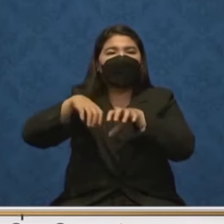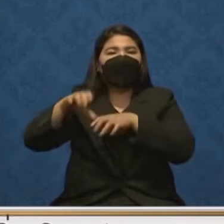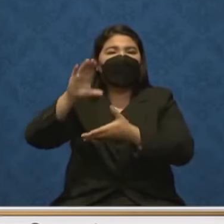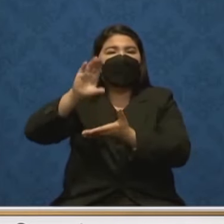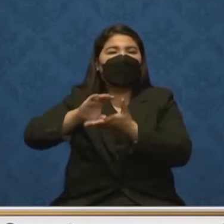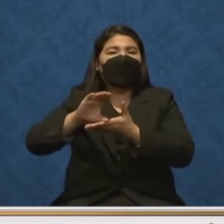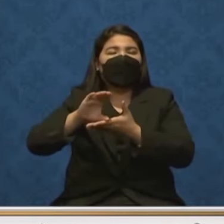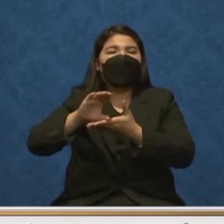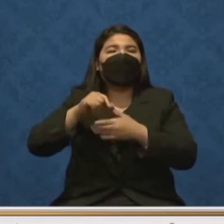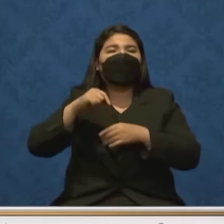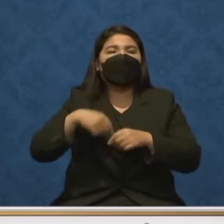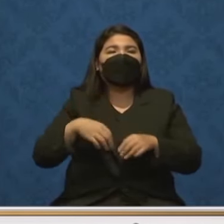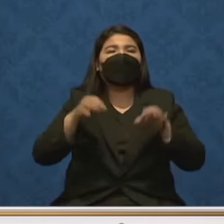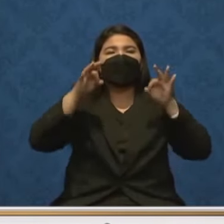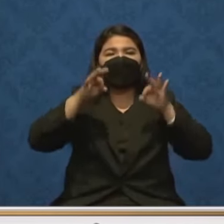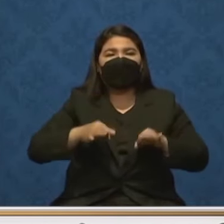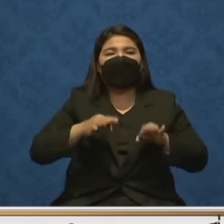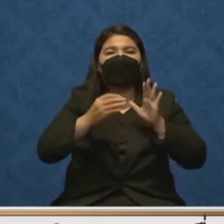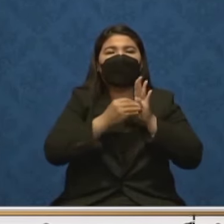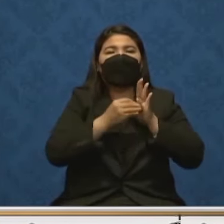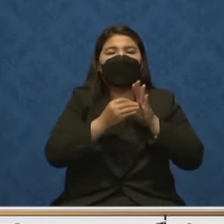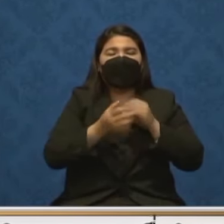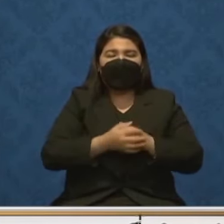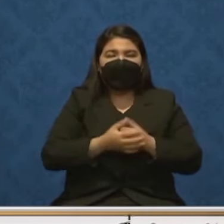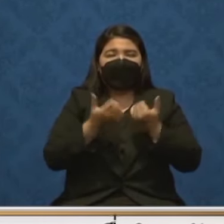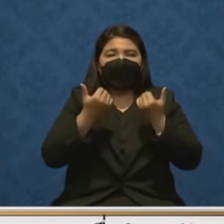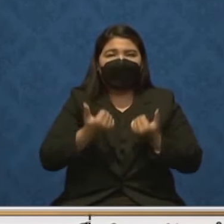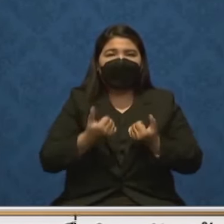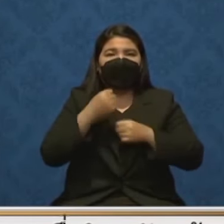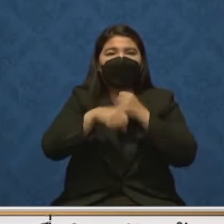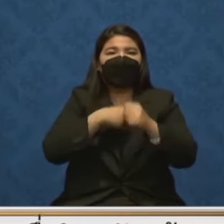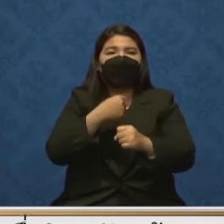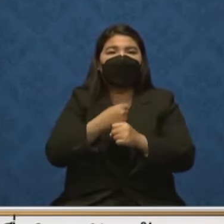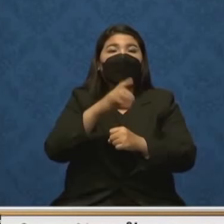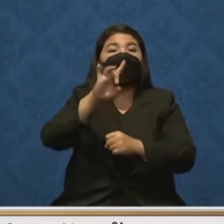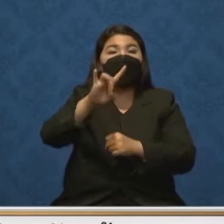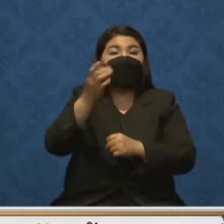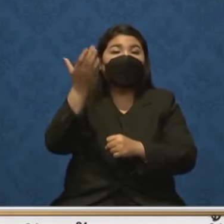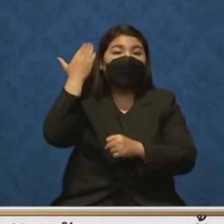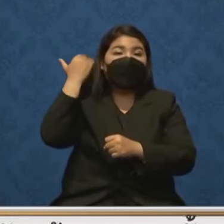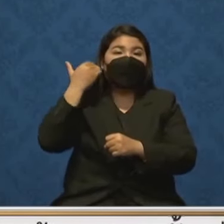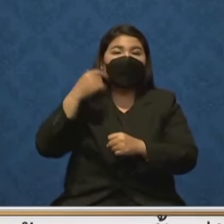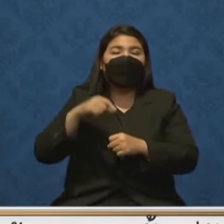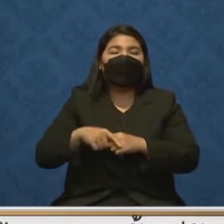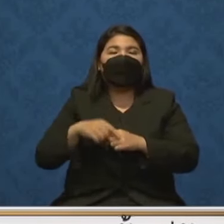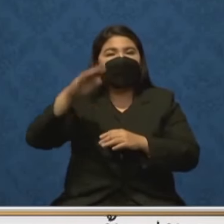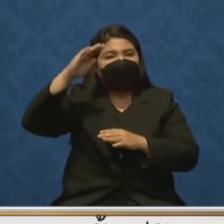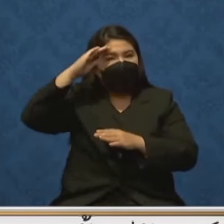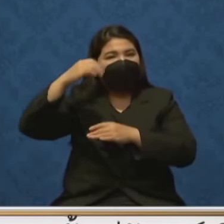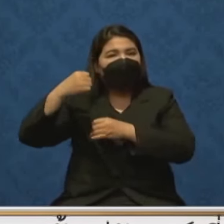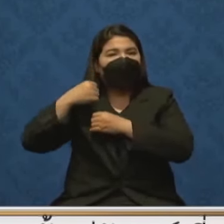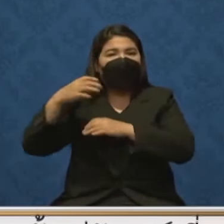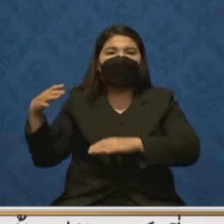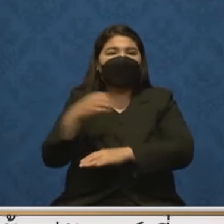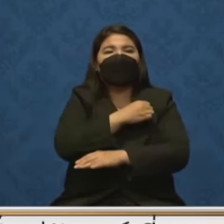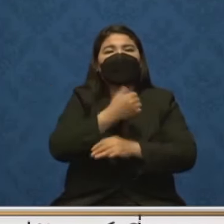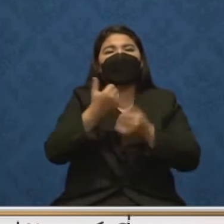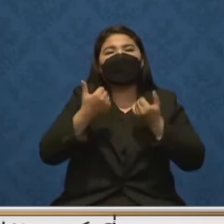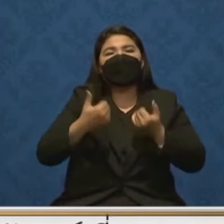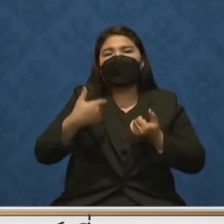ตกลงกรุงเทพฯผลพวงจากการรัฐประหารเมื่อ 8ปีก่อนได้ทำลายประเทศนี้อย่างย่อยยับทุกด้านนะคะ